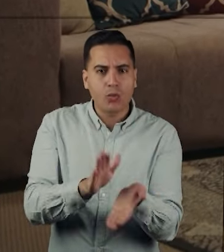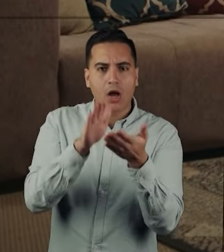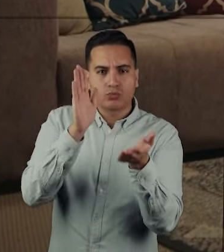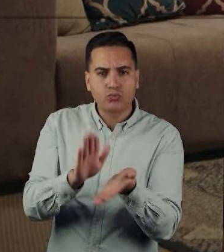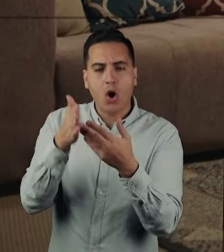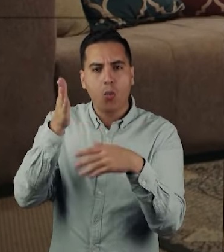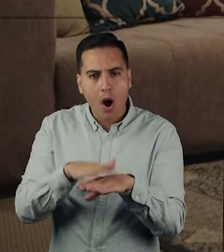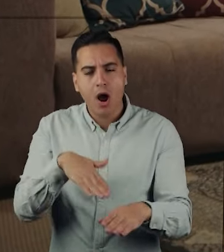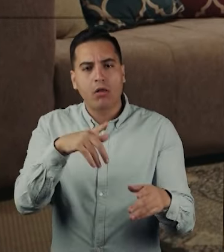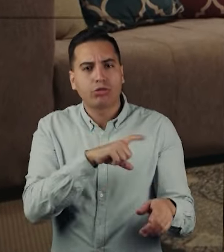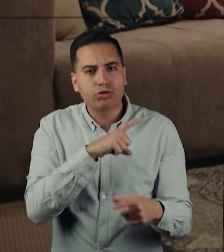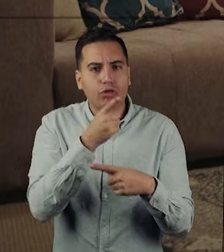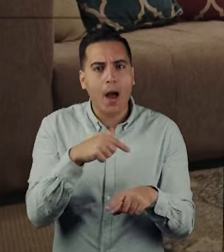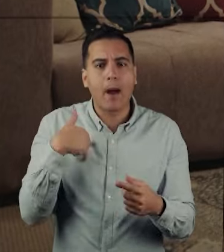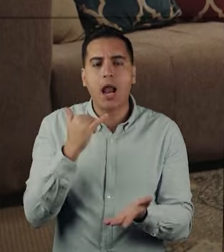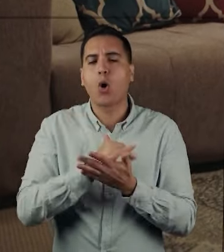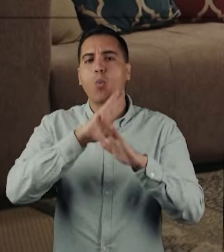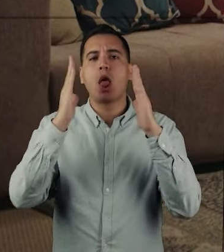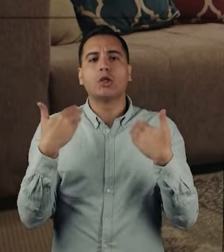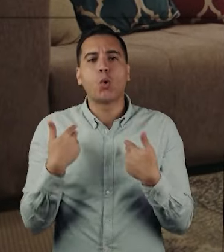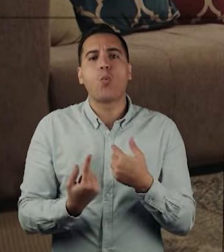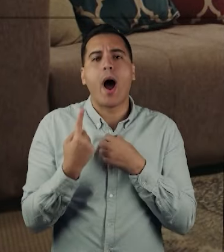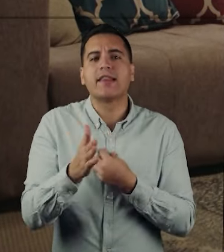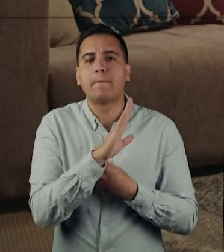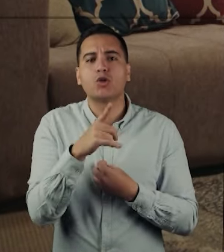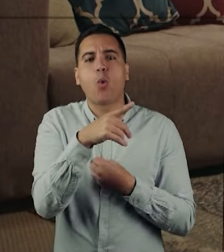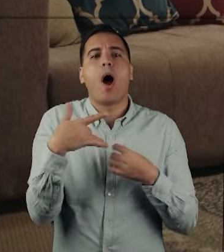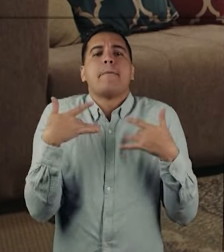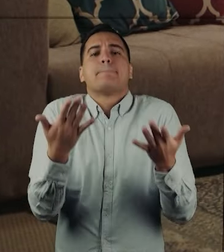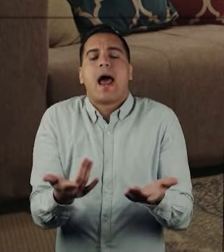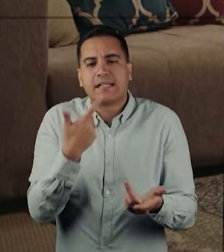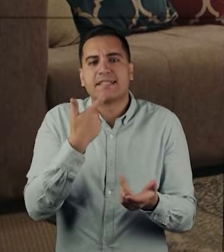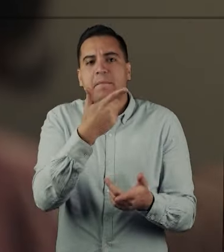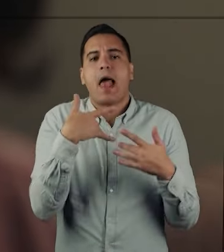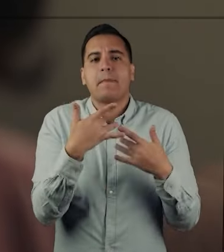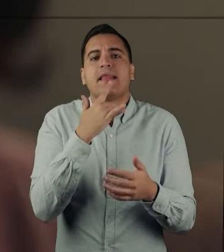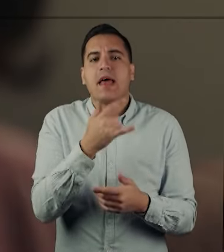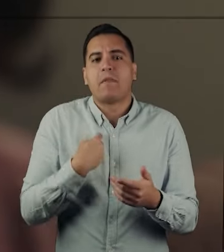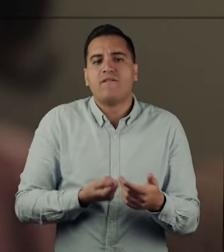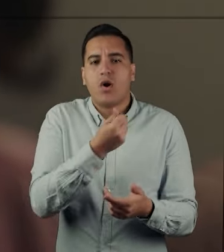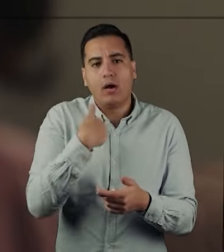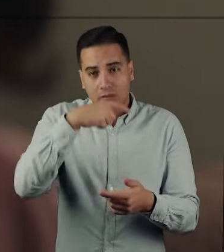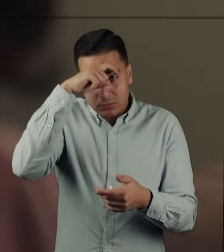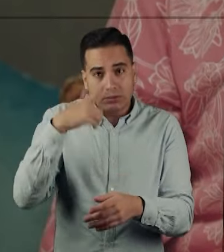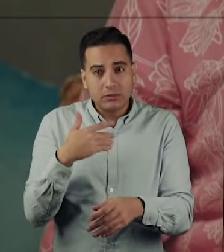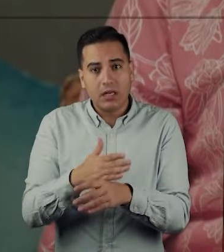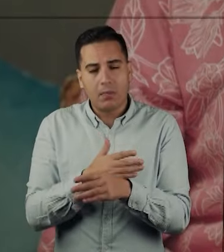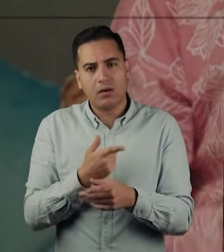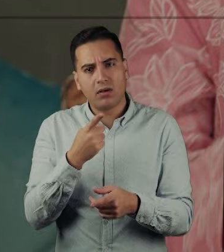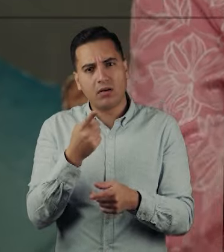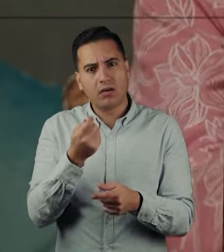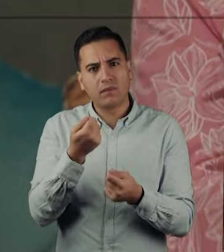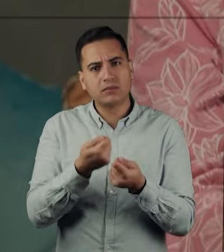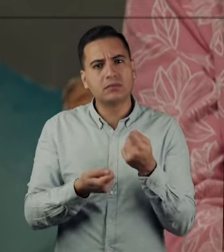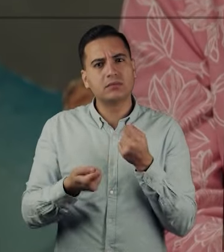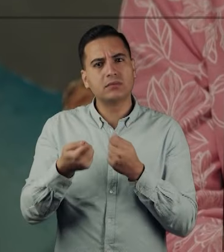والمساعدين ومتحمل قرف الطلبه لوحدي، شايل الهم كله لوحدي وهو نافض ايده خالص. ايه مش من حق اخد اجر تعبي؟ ما انت